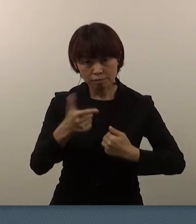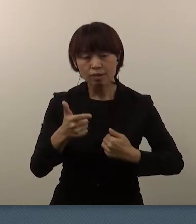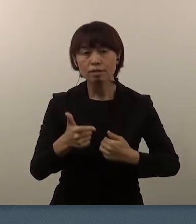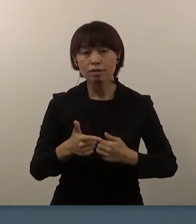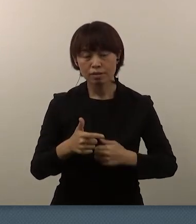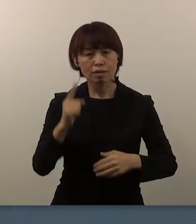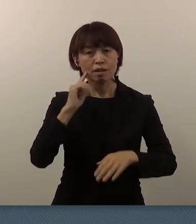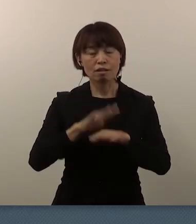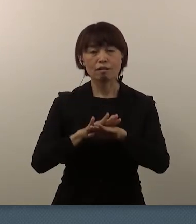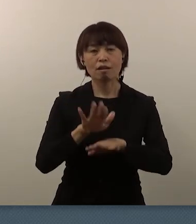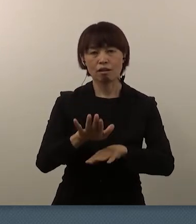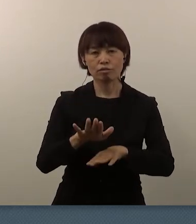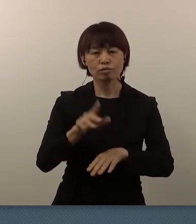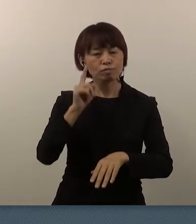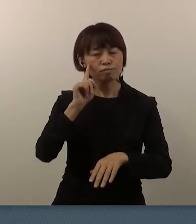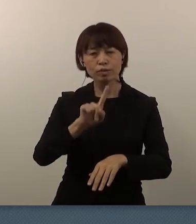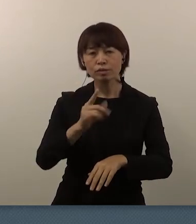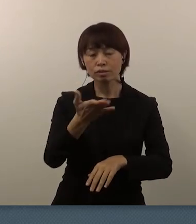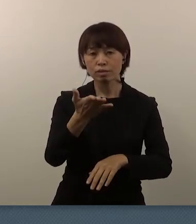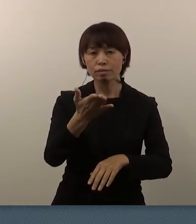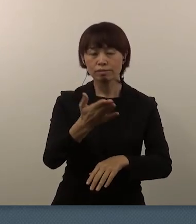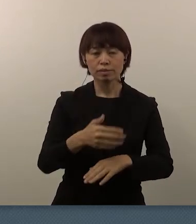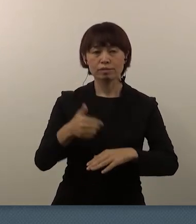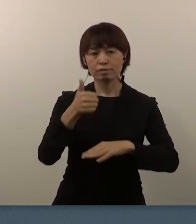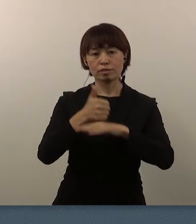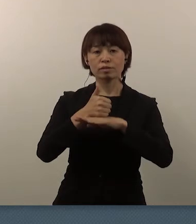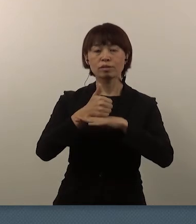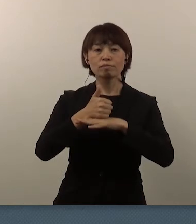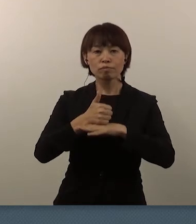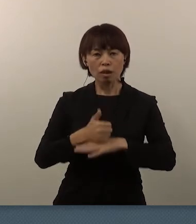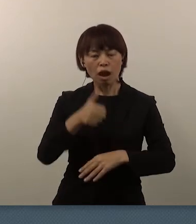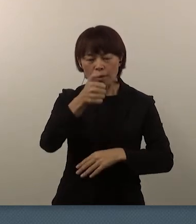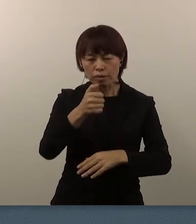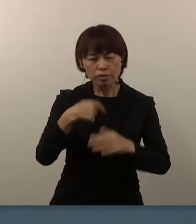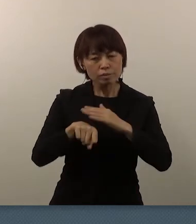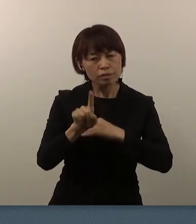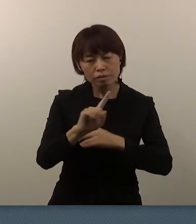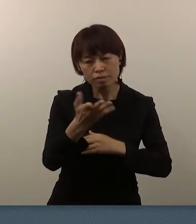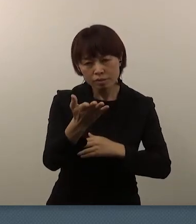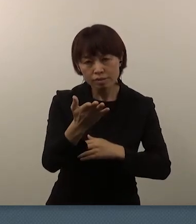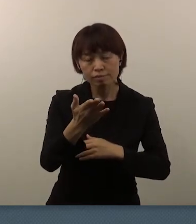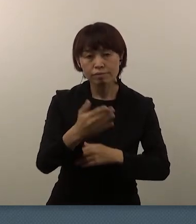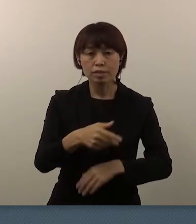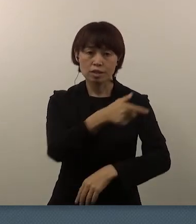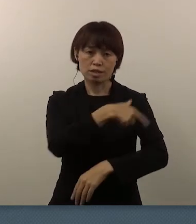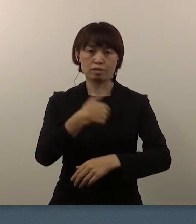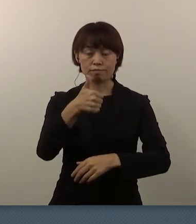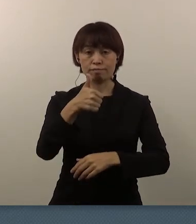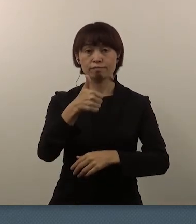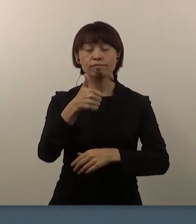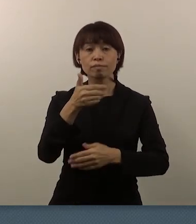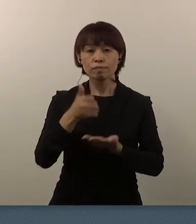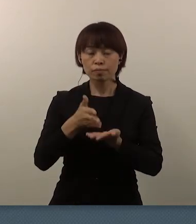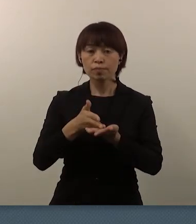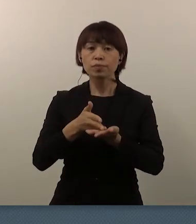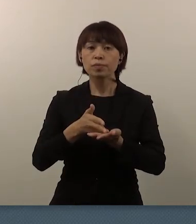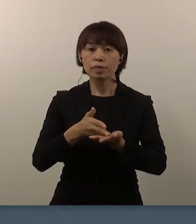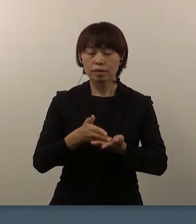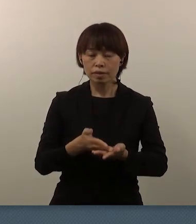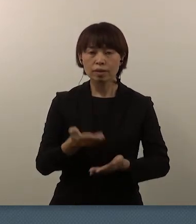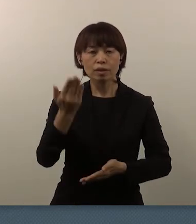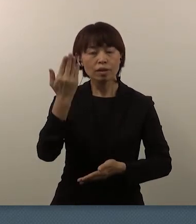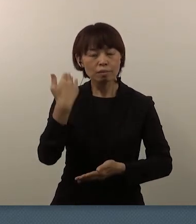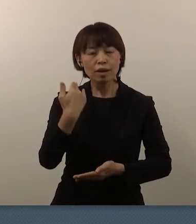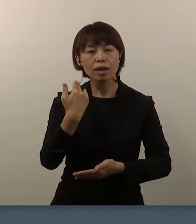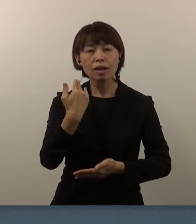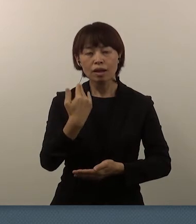るっていうのは何を謝るって言ってんですか。 今までこう冷遇とは言いませんけれども、その空気が変わってきたってことは、そのかつてはあまりいい空気じゃなか